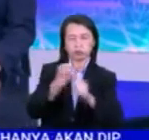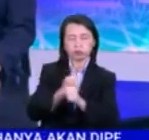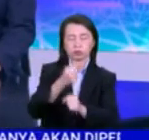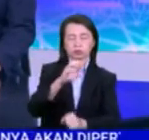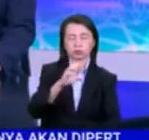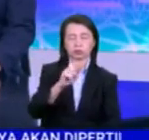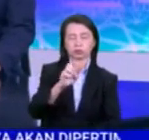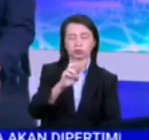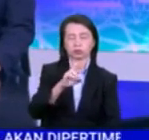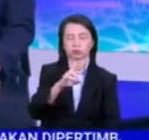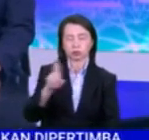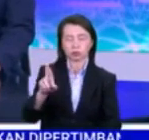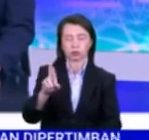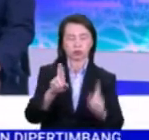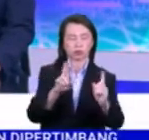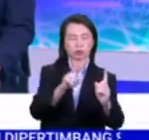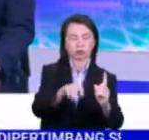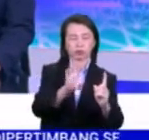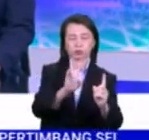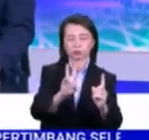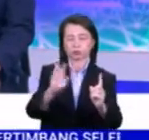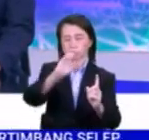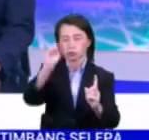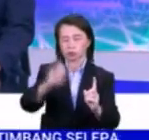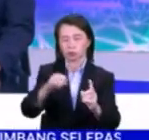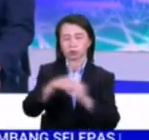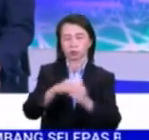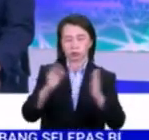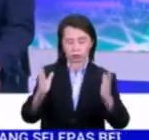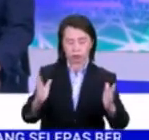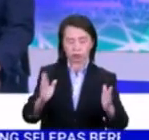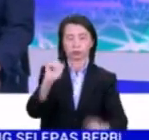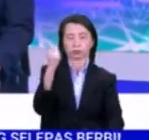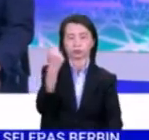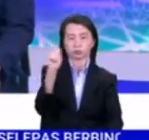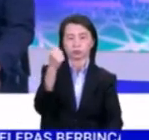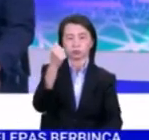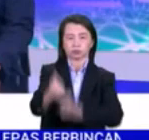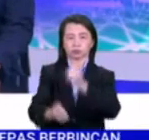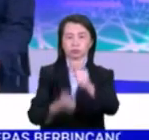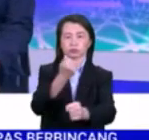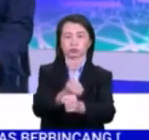CAGR penduduk adalah 1.7% dalam tempoh 10 tahun.